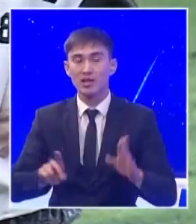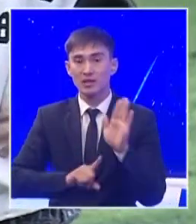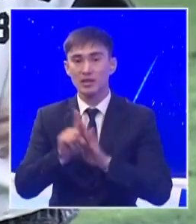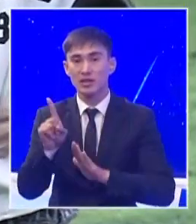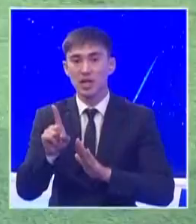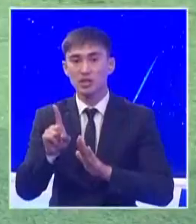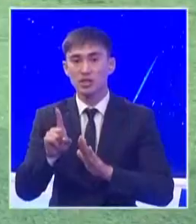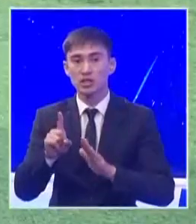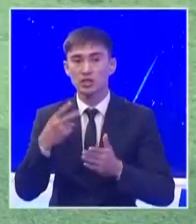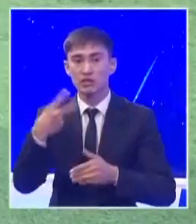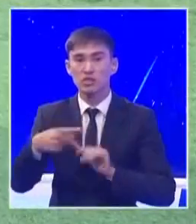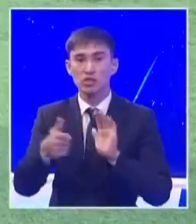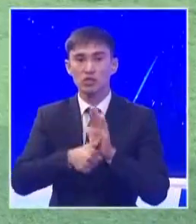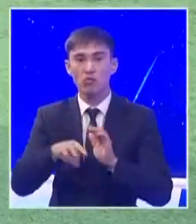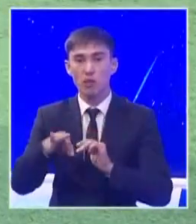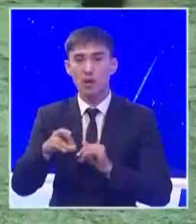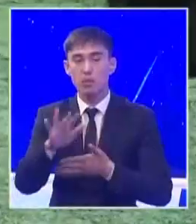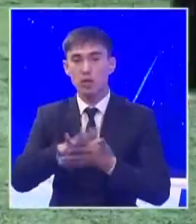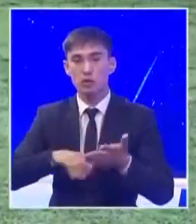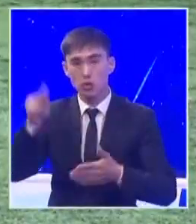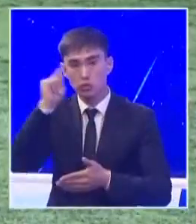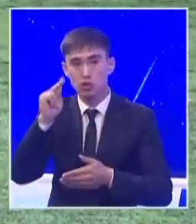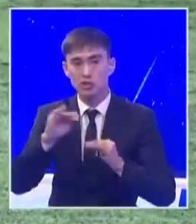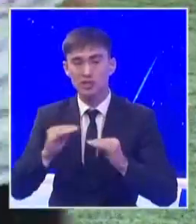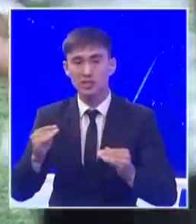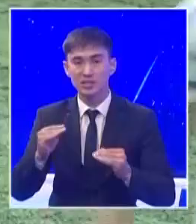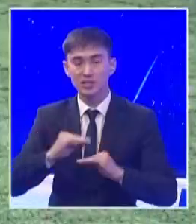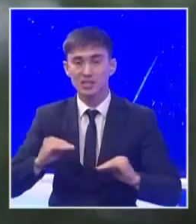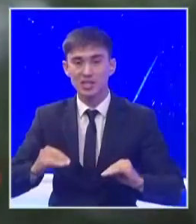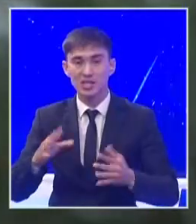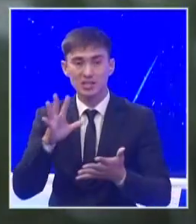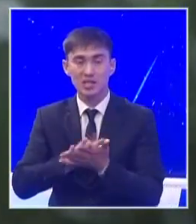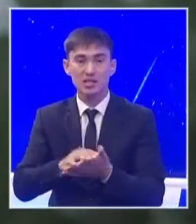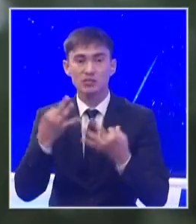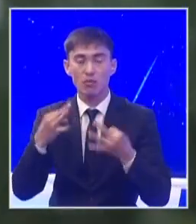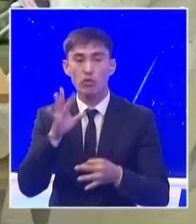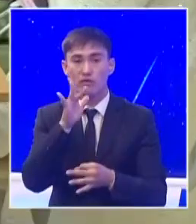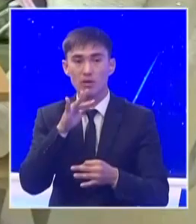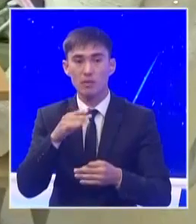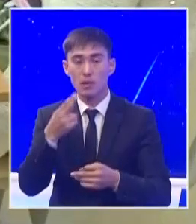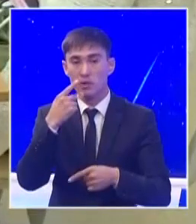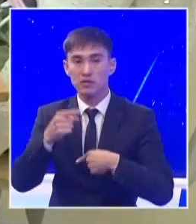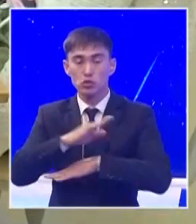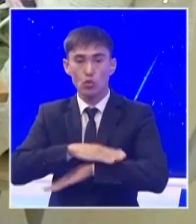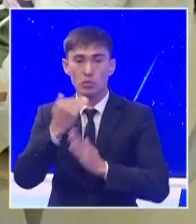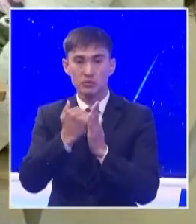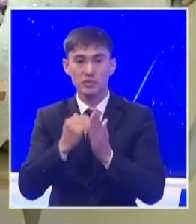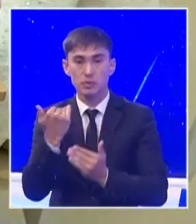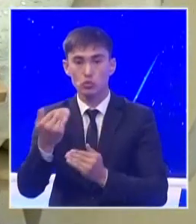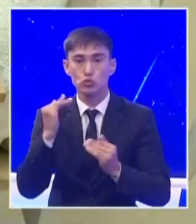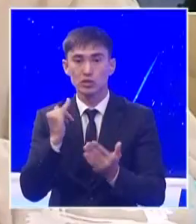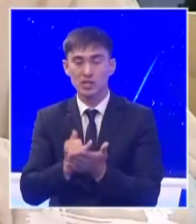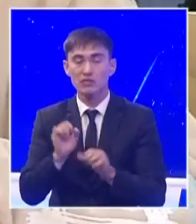мая. Их главная задача – продолжить обучение детей и занять их свободное время. Вместо привычных занятий по школьному расписанию, теперь у детей